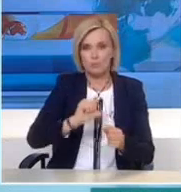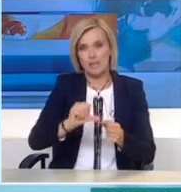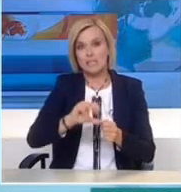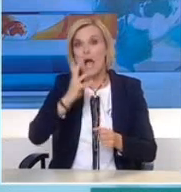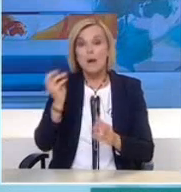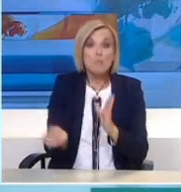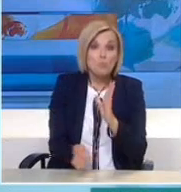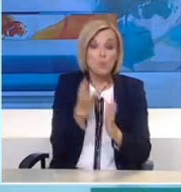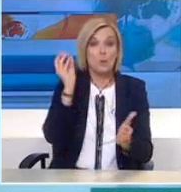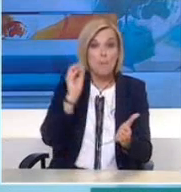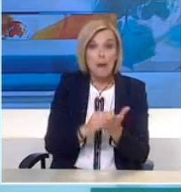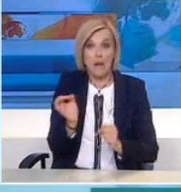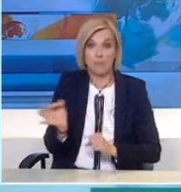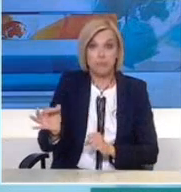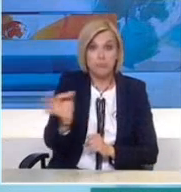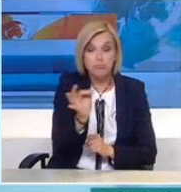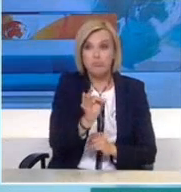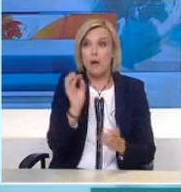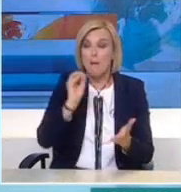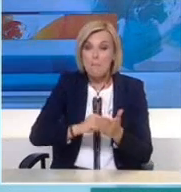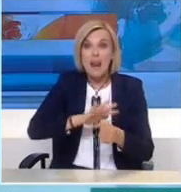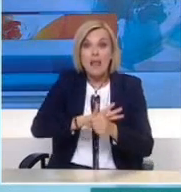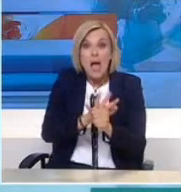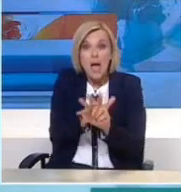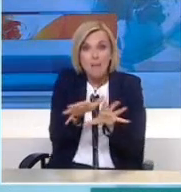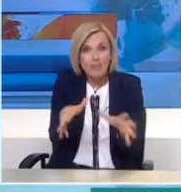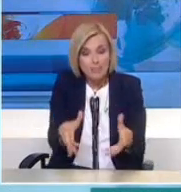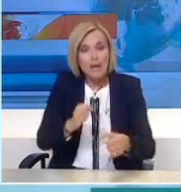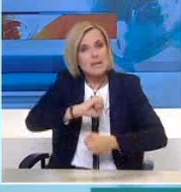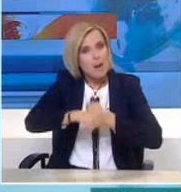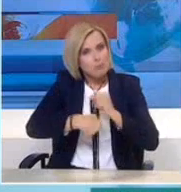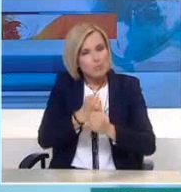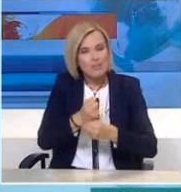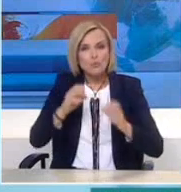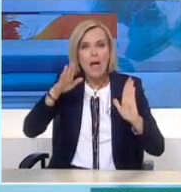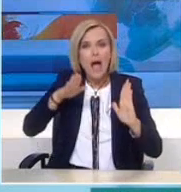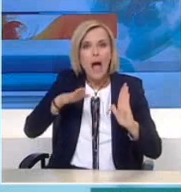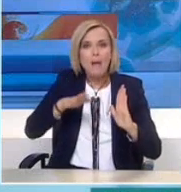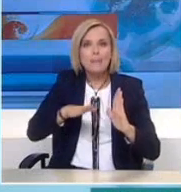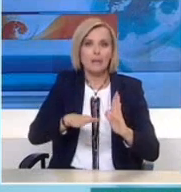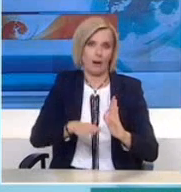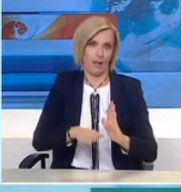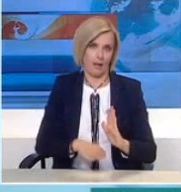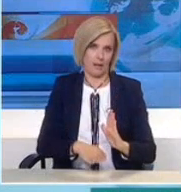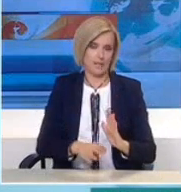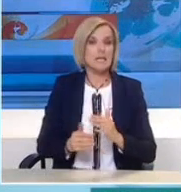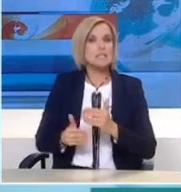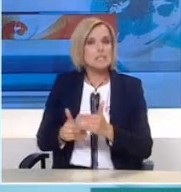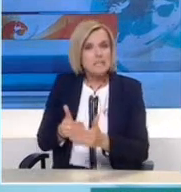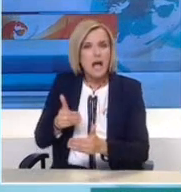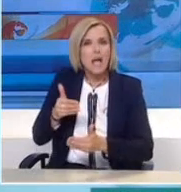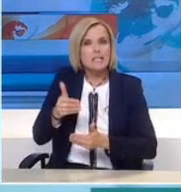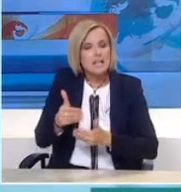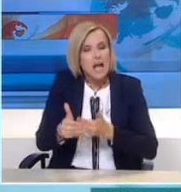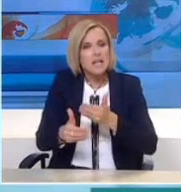νέες λοιμώξεις ή επιδημίες σαν αυτή που είδαμε να παραμείνουν σε χαμηλούς αριθμούς και σταδιακά, όσο δυνατόν πιο